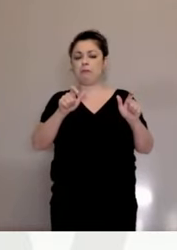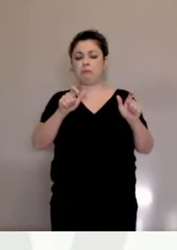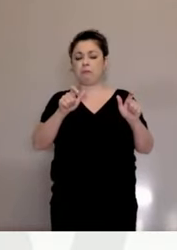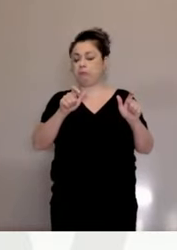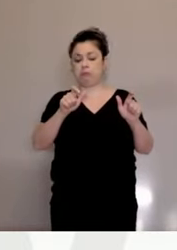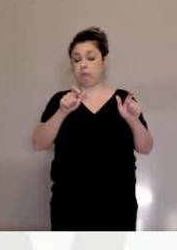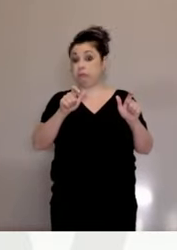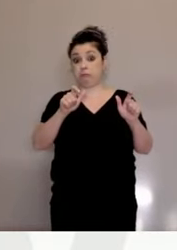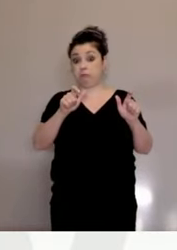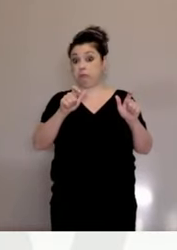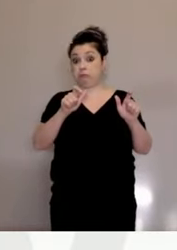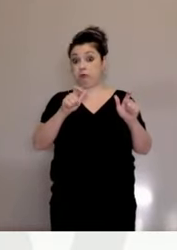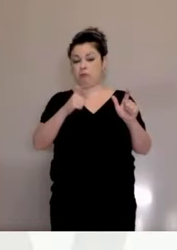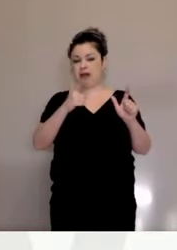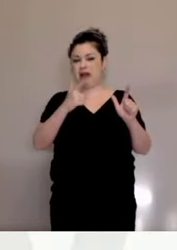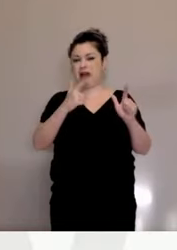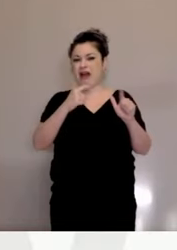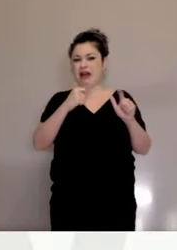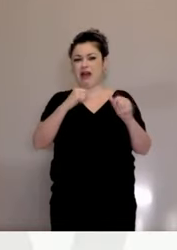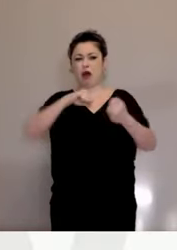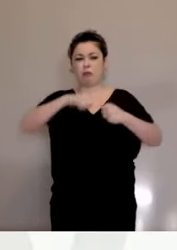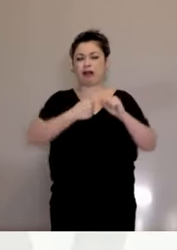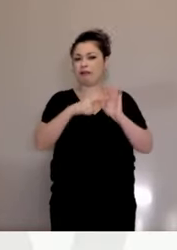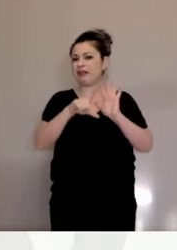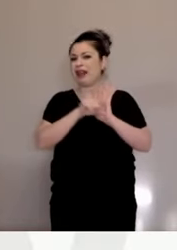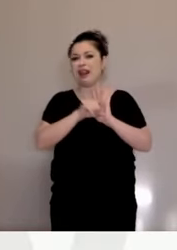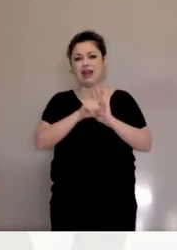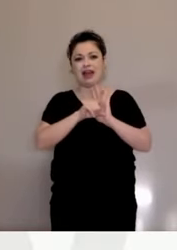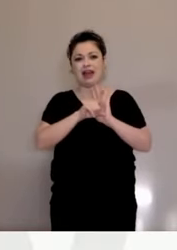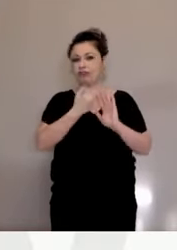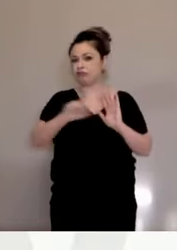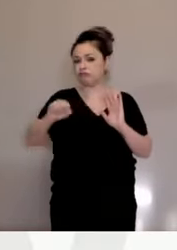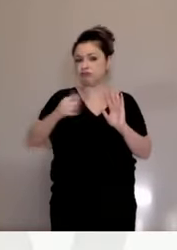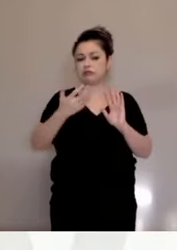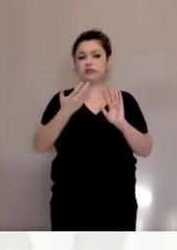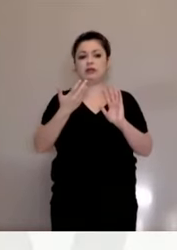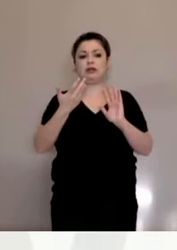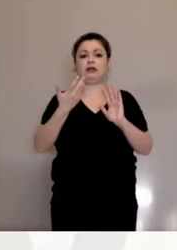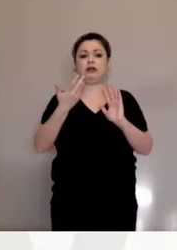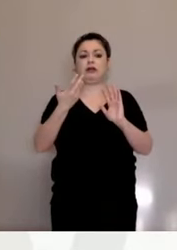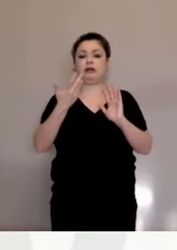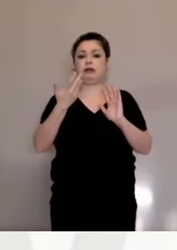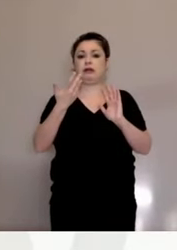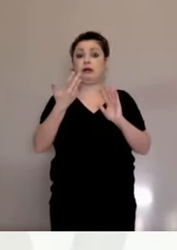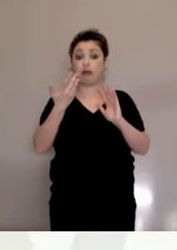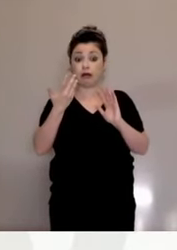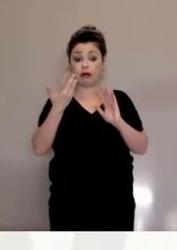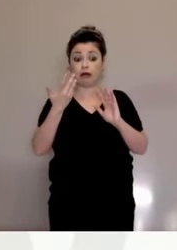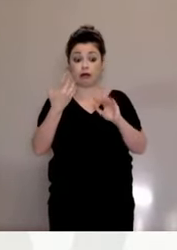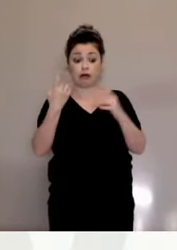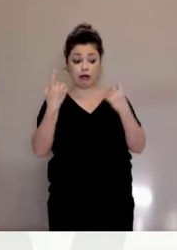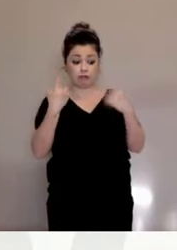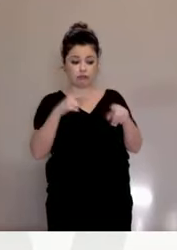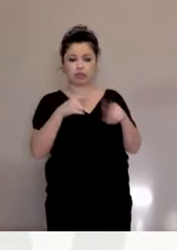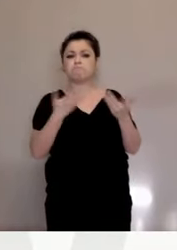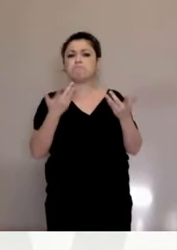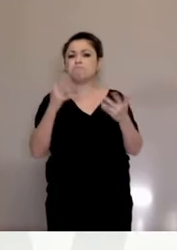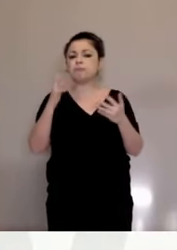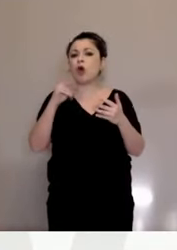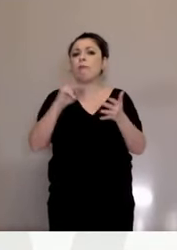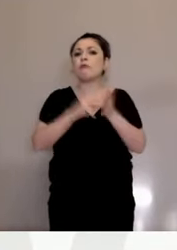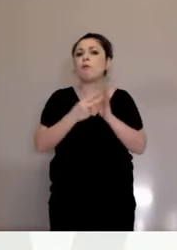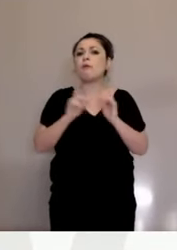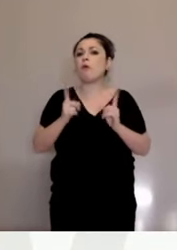fuori della legge. E allora no, non vedo dove è il problema. Ma